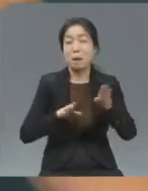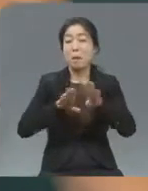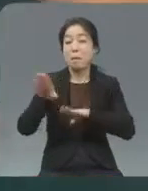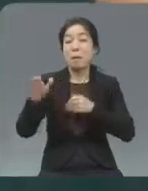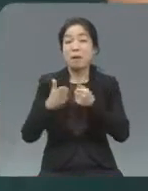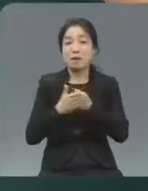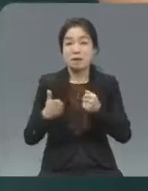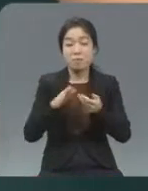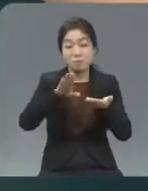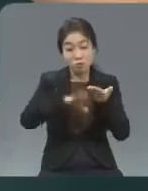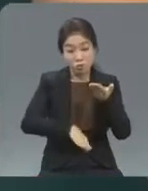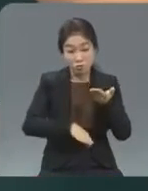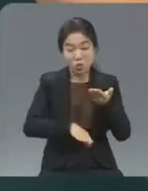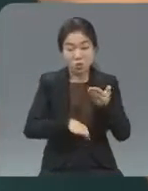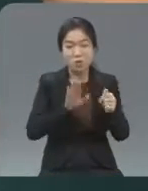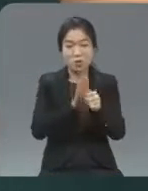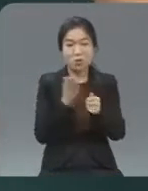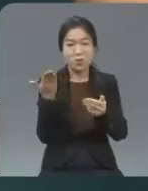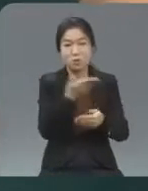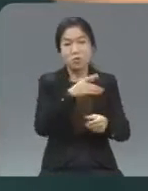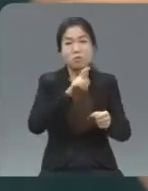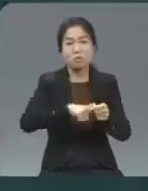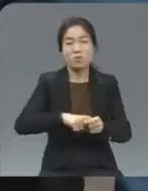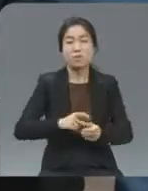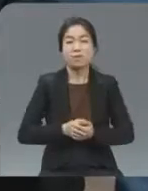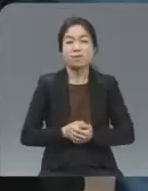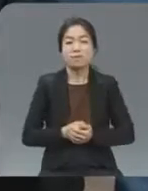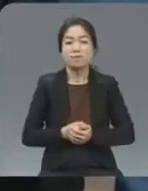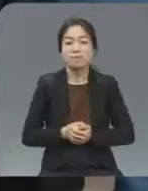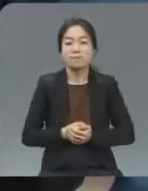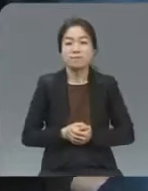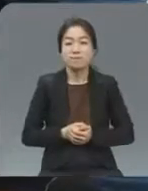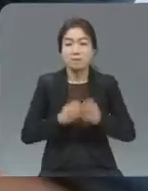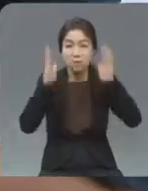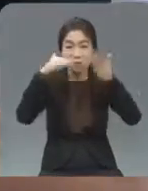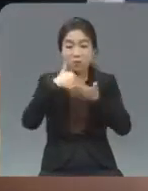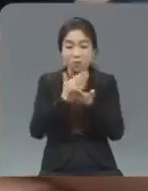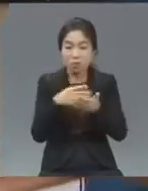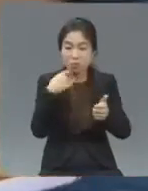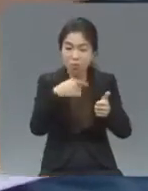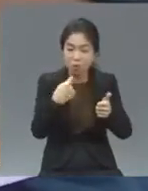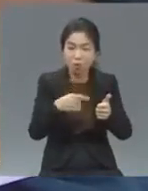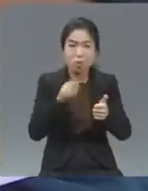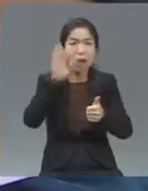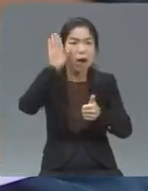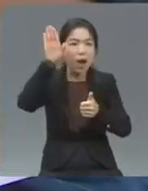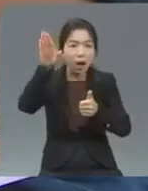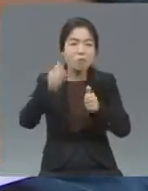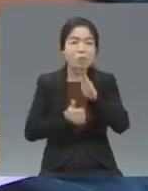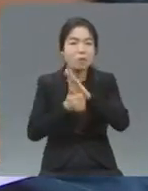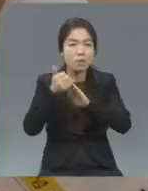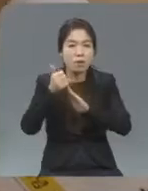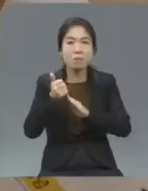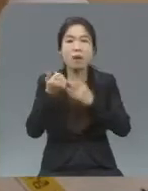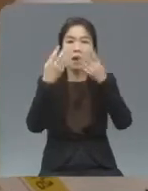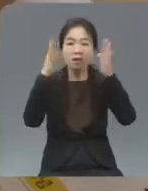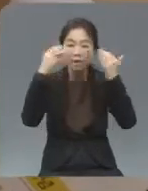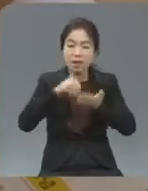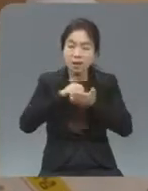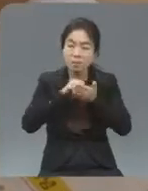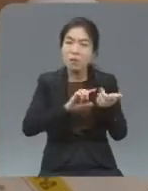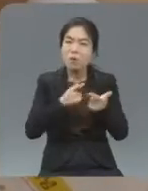고향 후배들을 찾아 교육봉사활동에 나선 겁니다. 교과 수업은 물론 진로와 진학 관련 경험담도